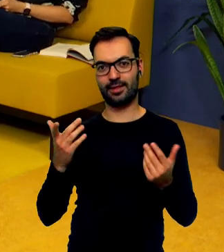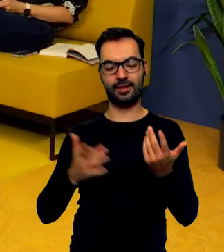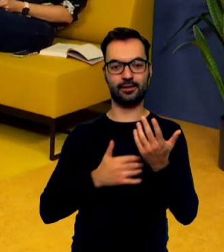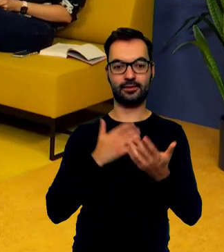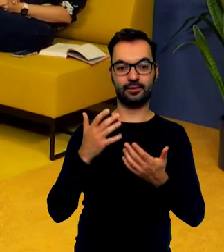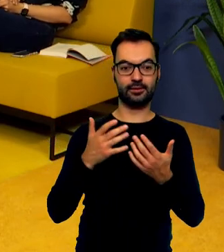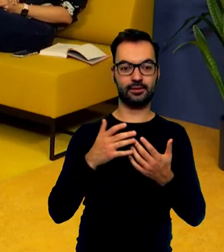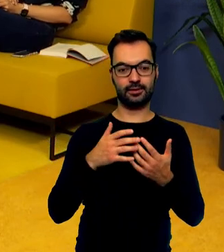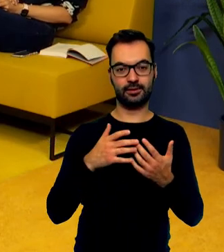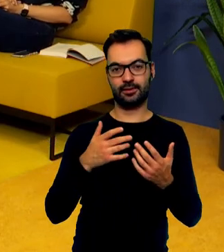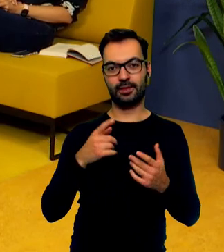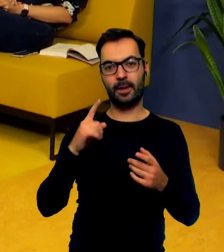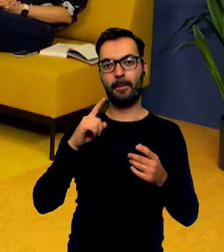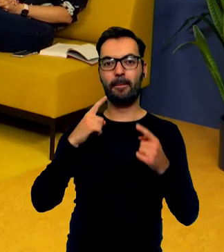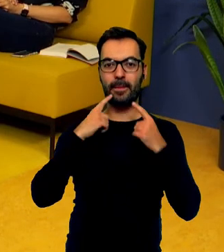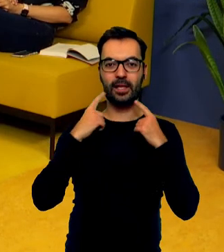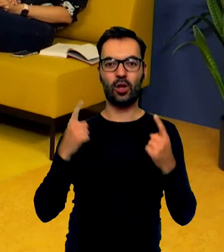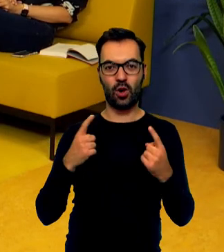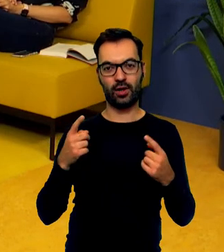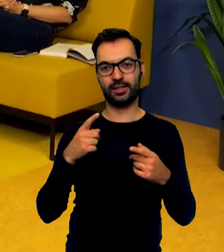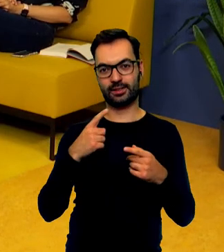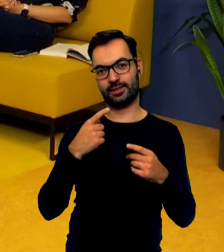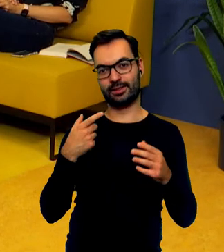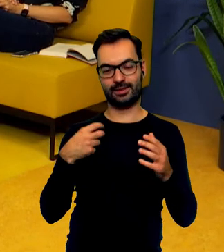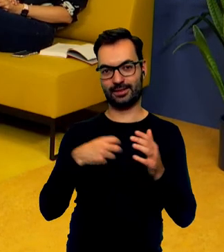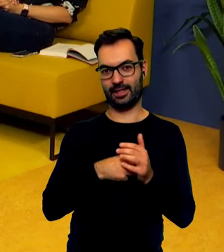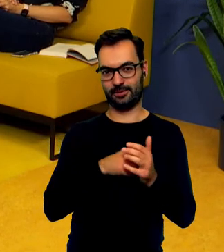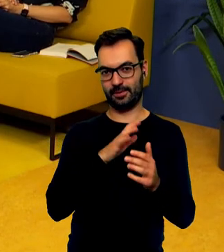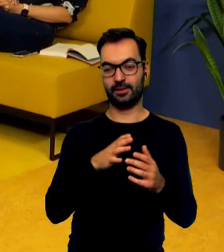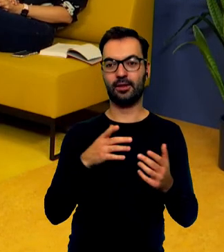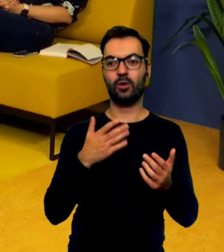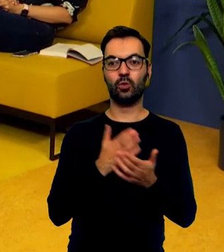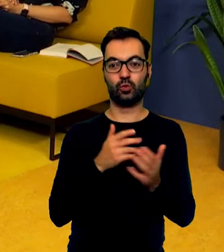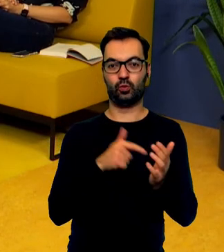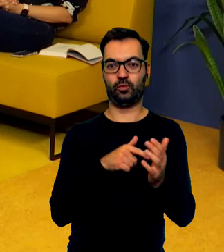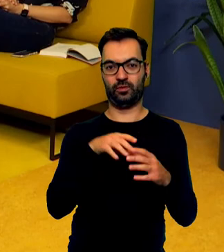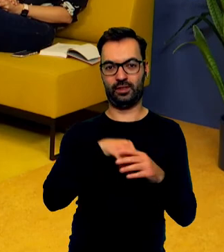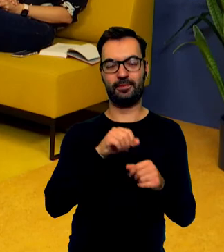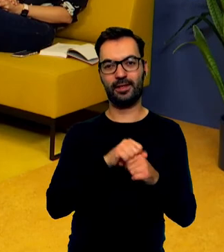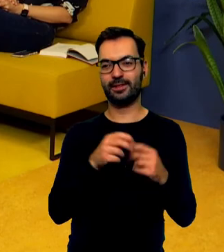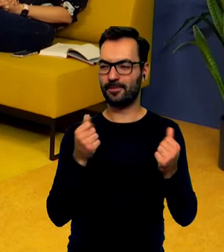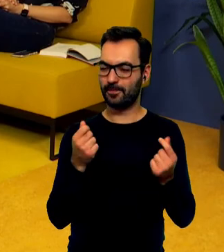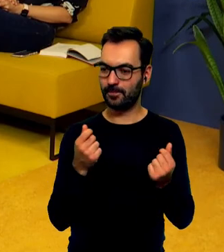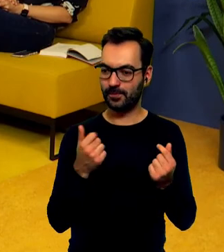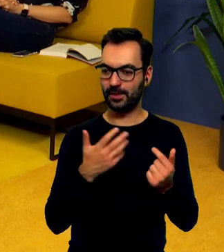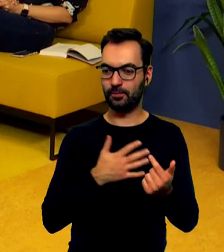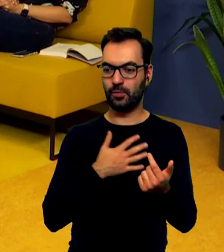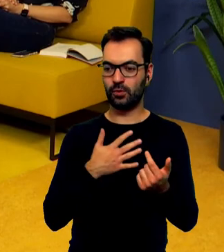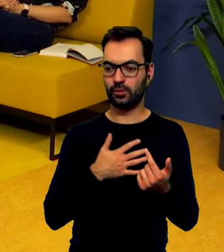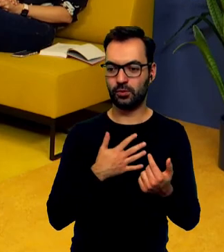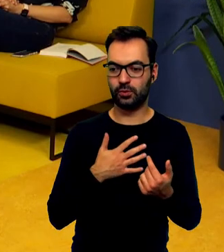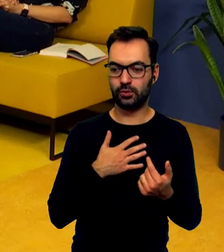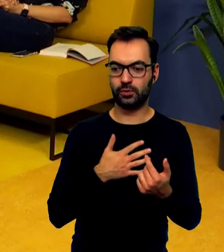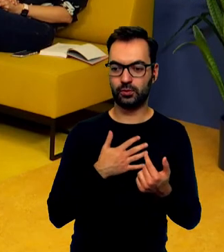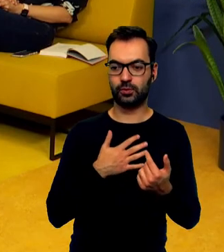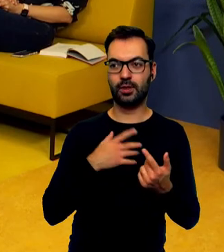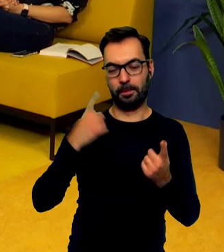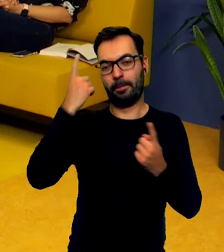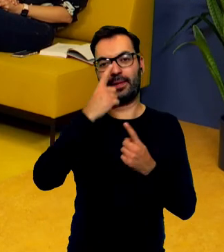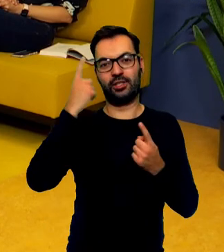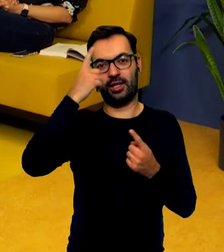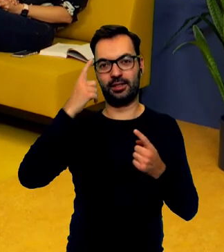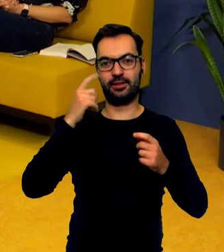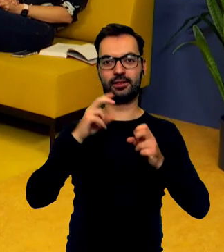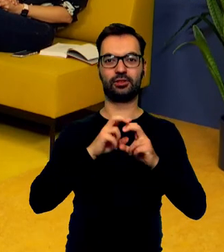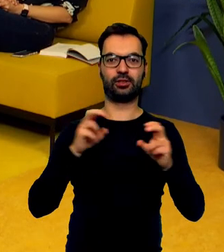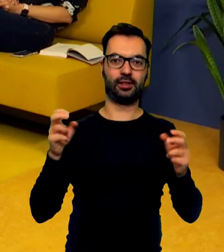obiecujące figury mitologiczne. I już to niesie w sobie pewnego rodzaju takie poczucie w tym myśleniu